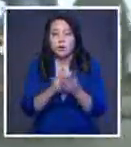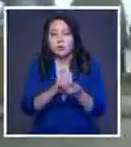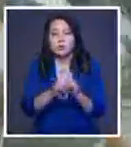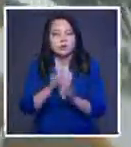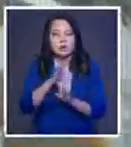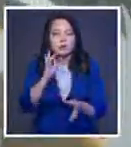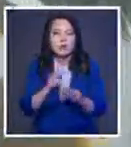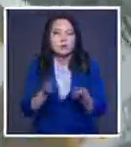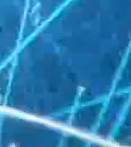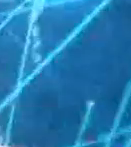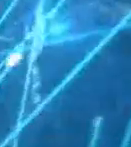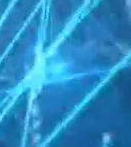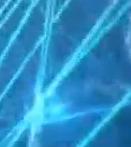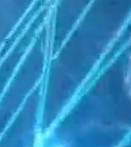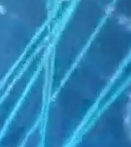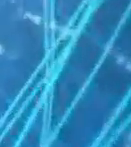өзгермеген.